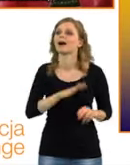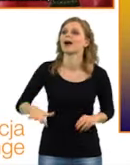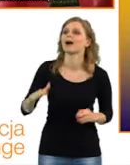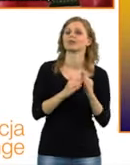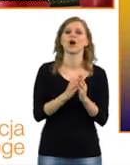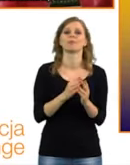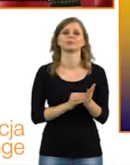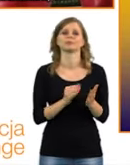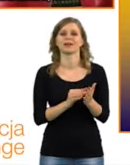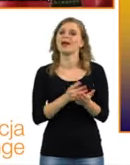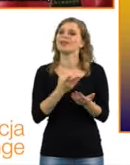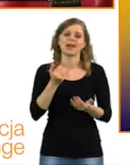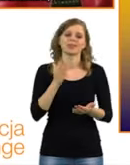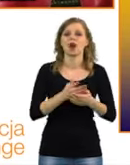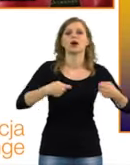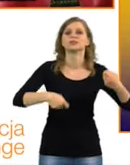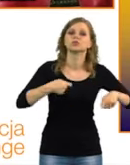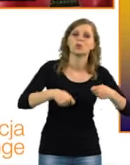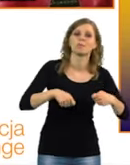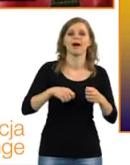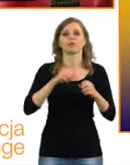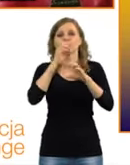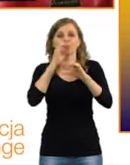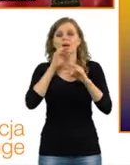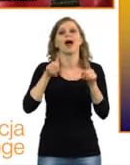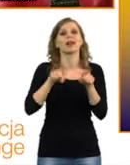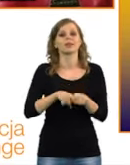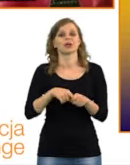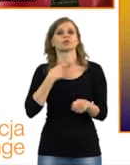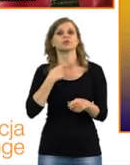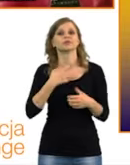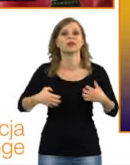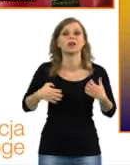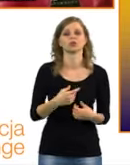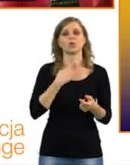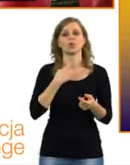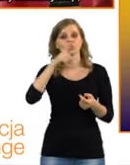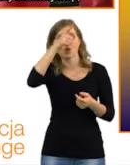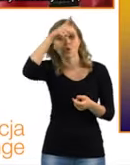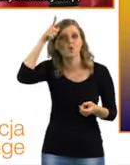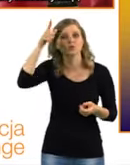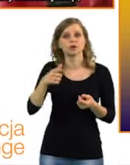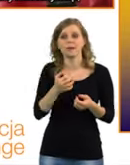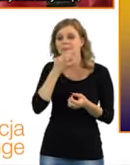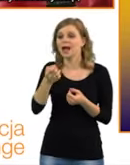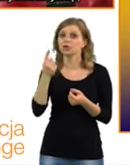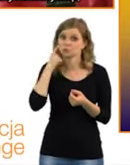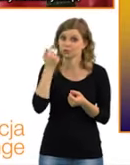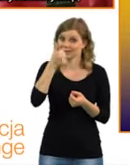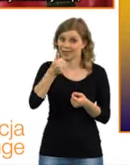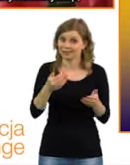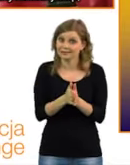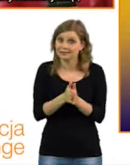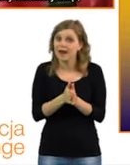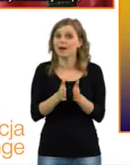otoczenia, nie tylko instrumenty, ale również głosy zwierząt, głosy ludzkie. Czy słyszysz jedną